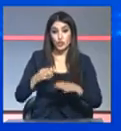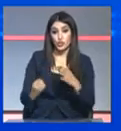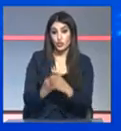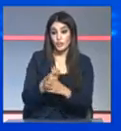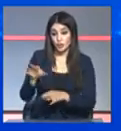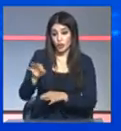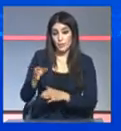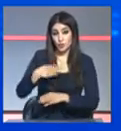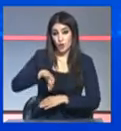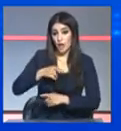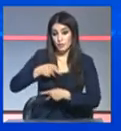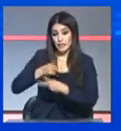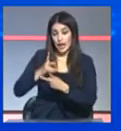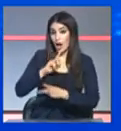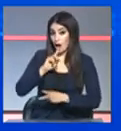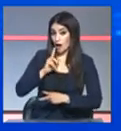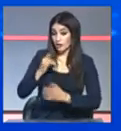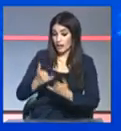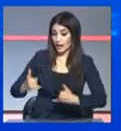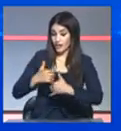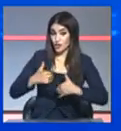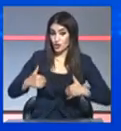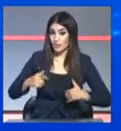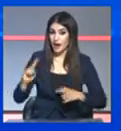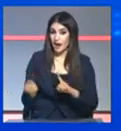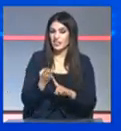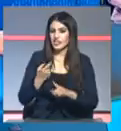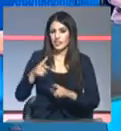اللجنه العلميه هذا الشهر